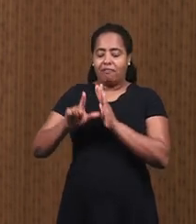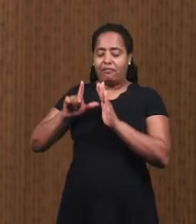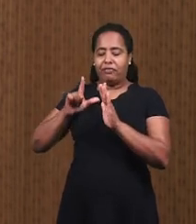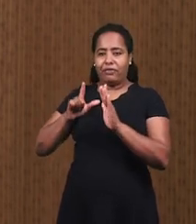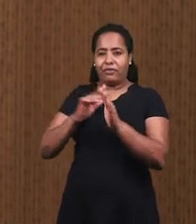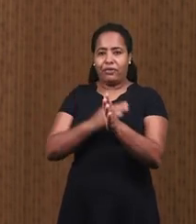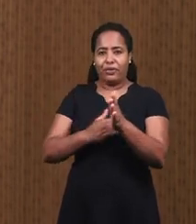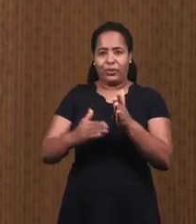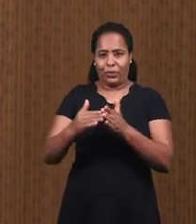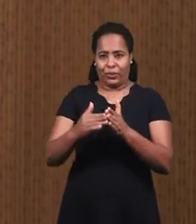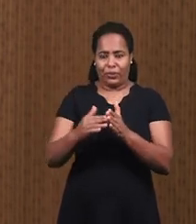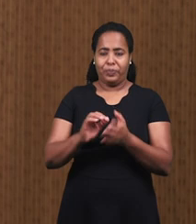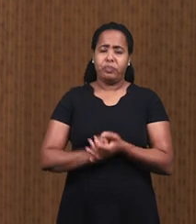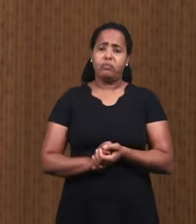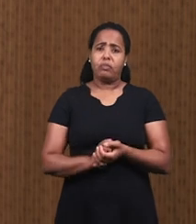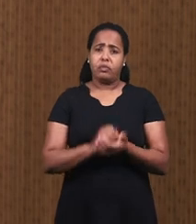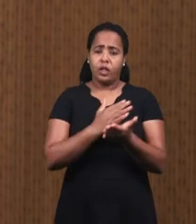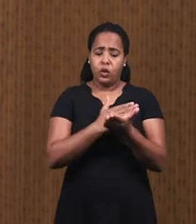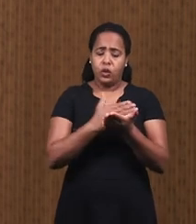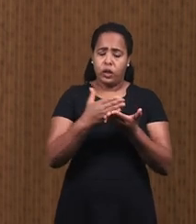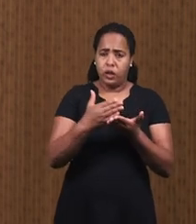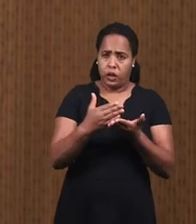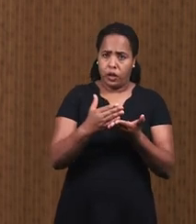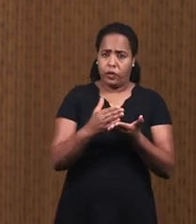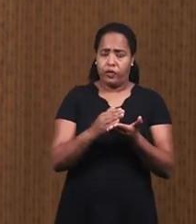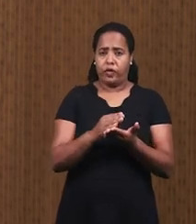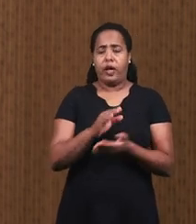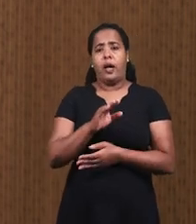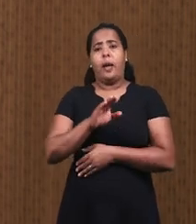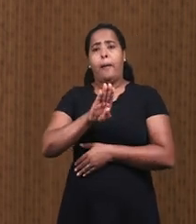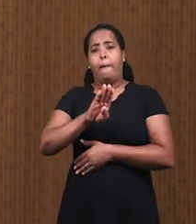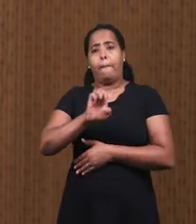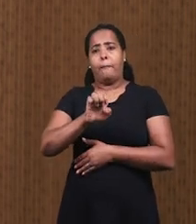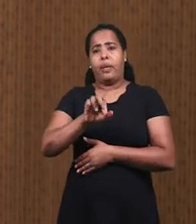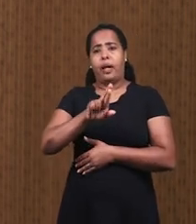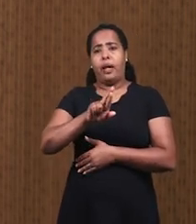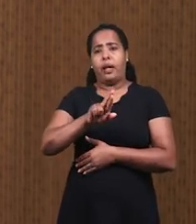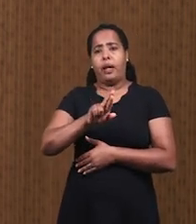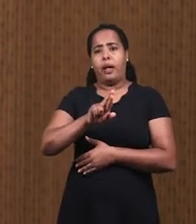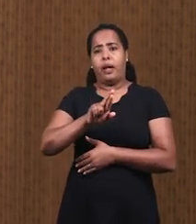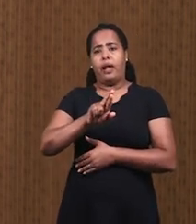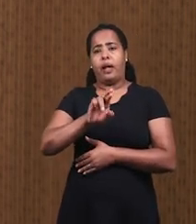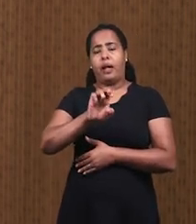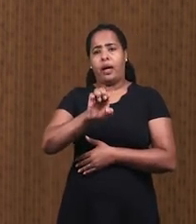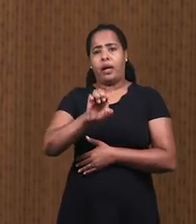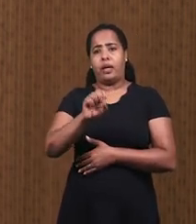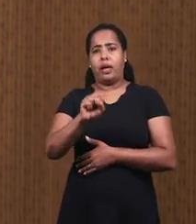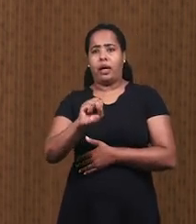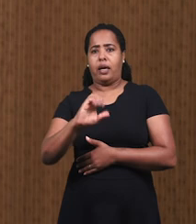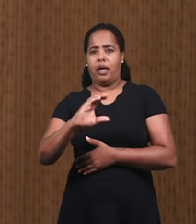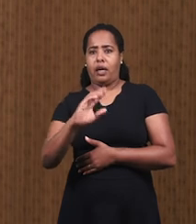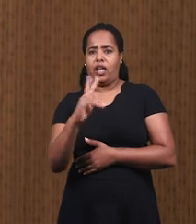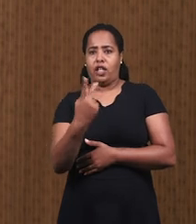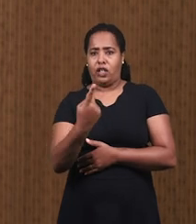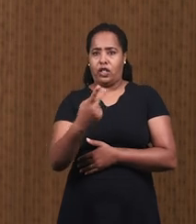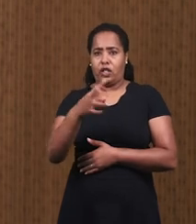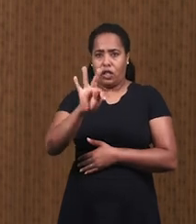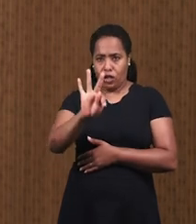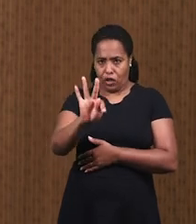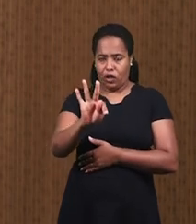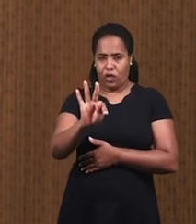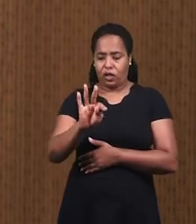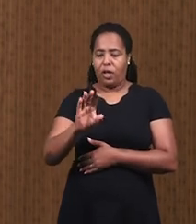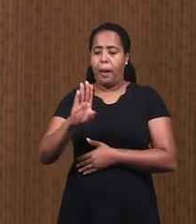de la Bible nous dit Bereshit bara Elohim. Au début,